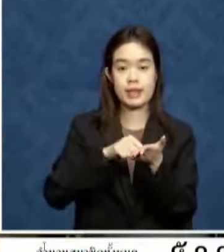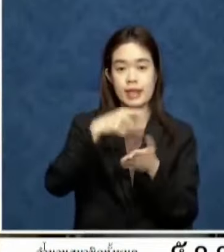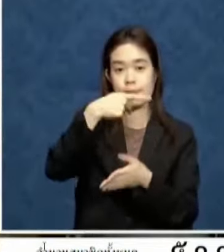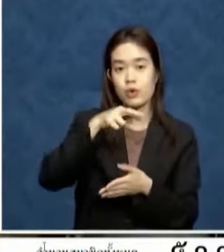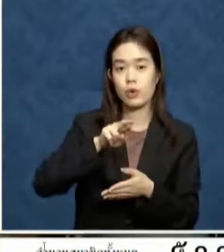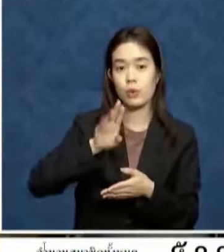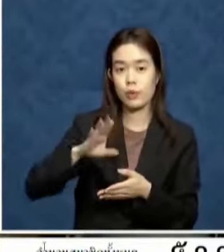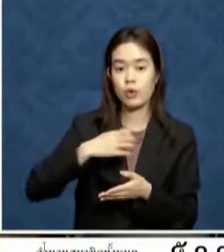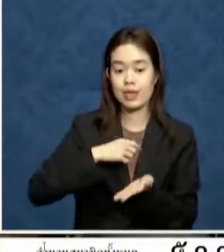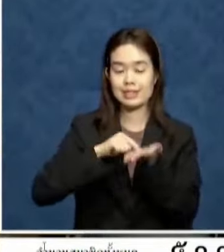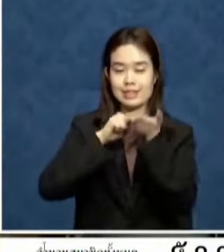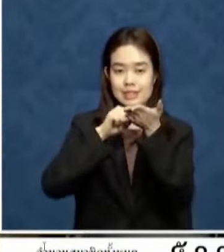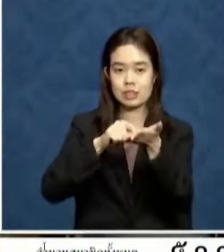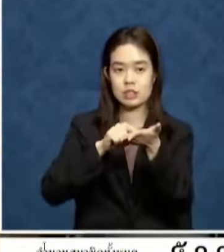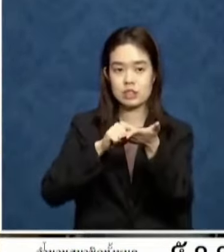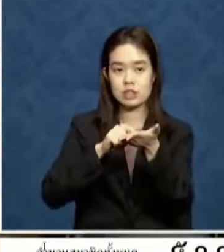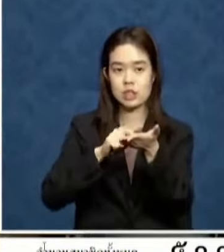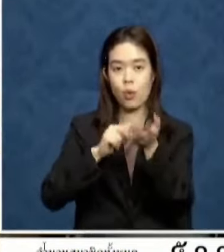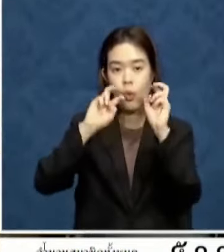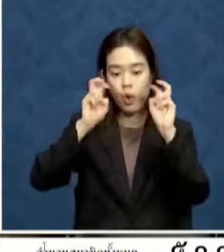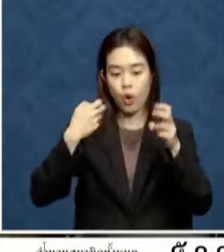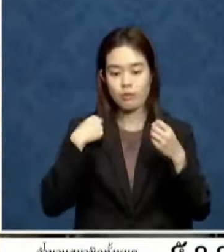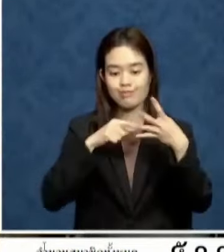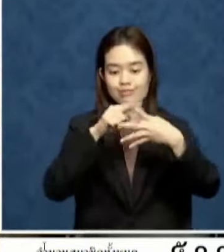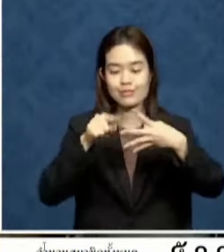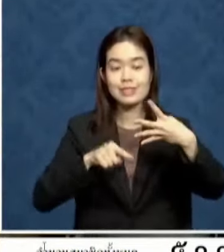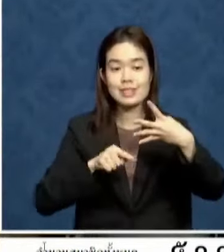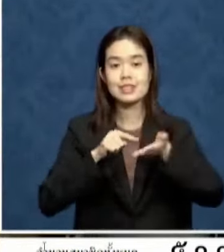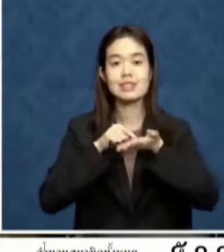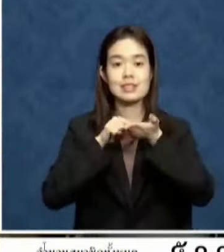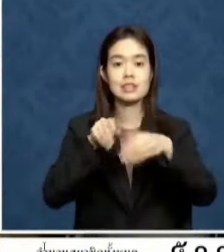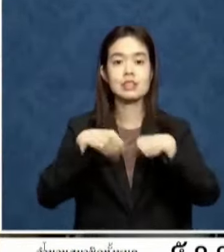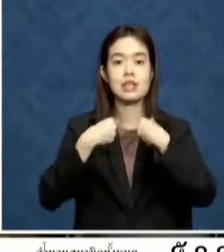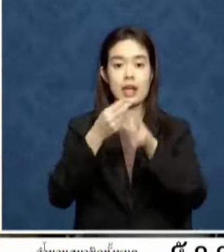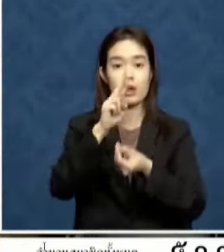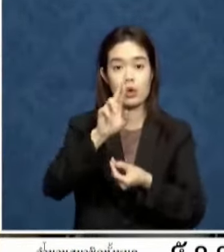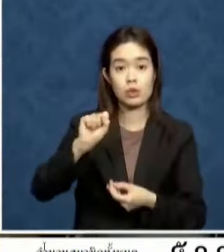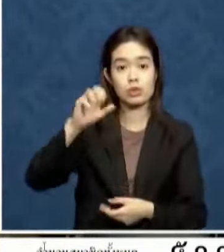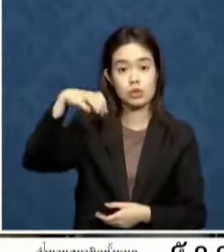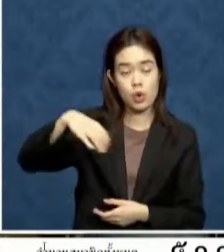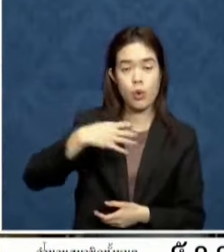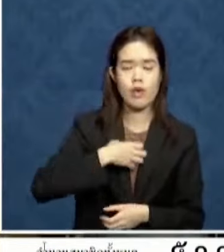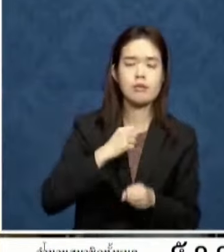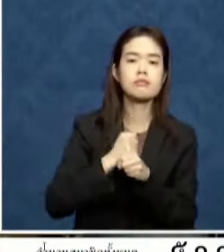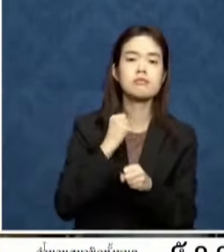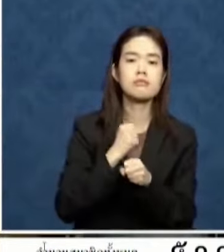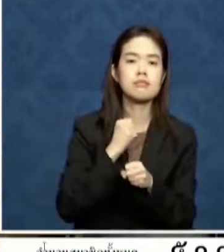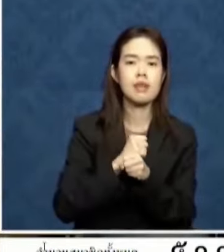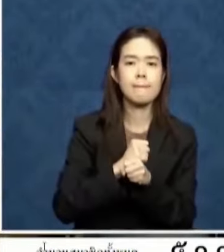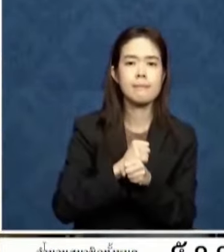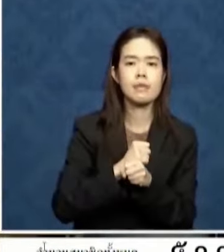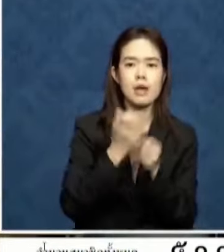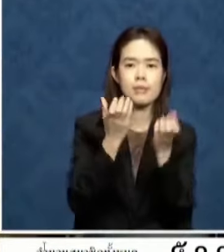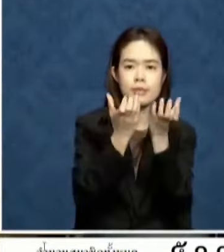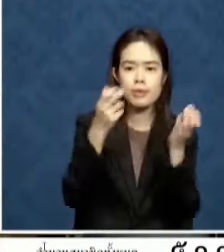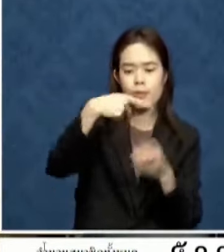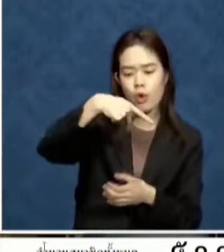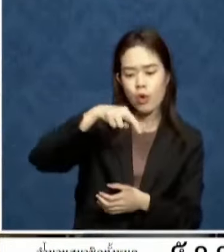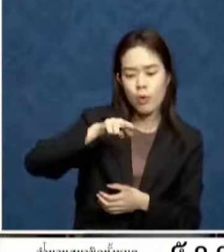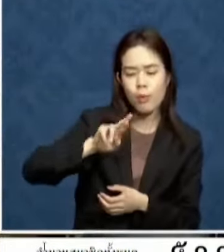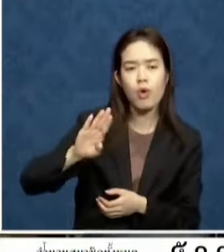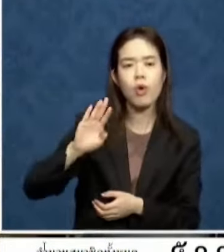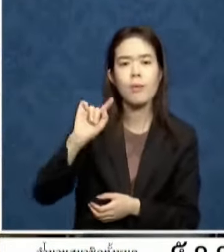รคก้าวไกลมีการเสนอทั้งหมด4ประเด็นสำคัญครับพยายามจะทำให้กติกาประชามตินั้นมีความเป็นธรรมมีความยืดหยุ่นมีความทันสมัยและมีความหลากหลายมาก